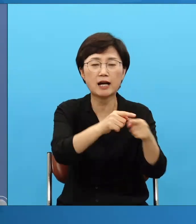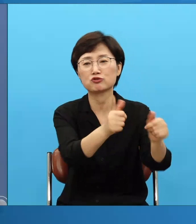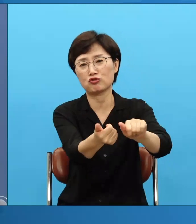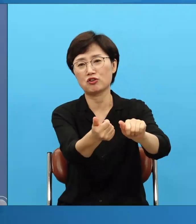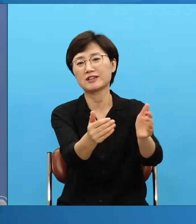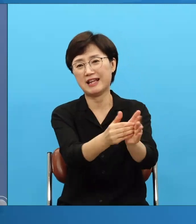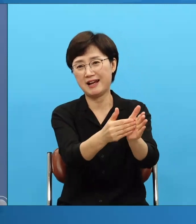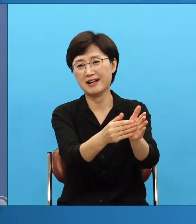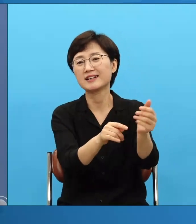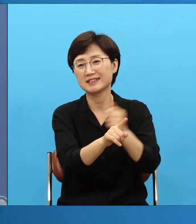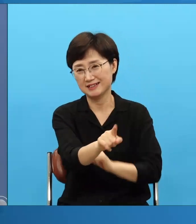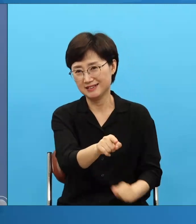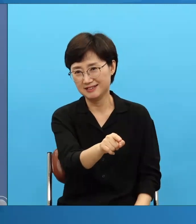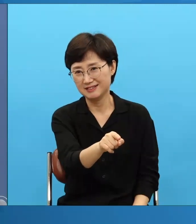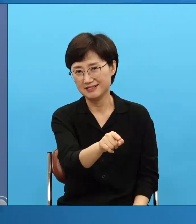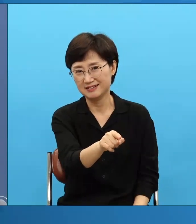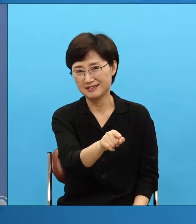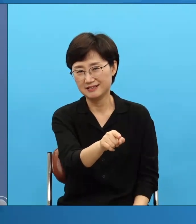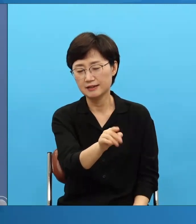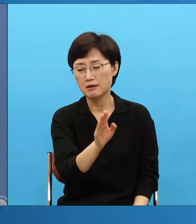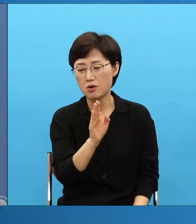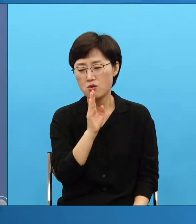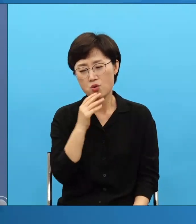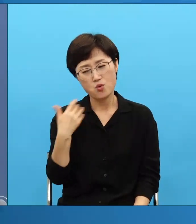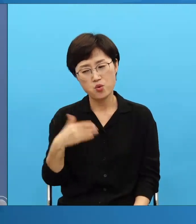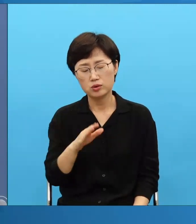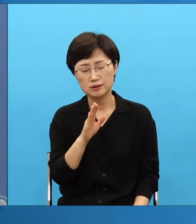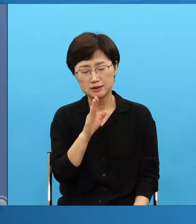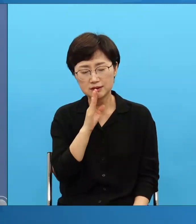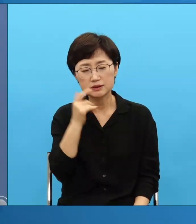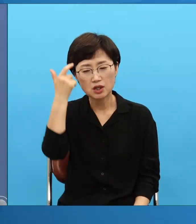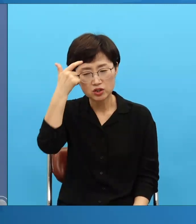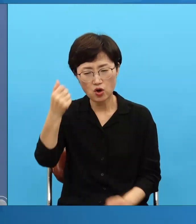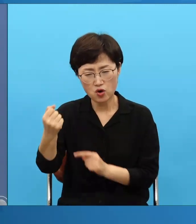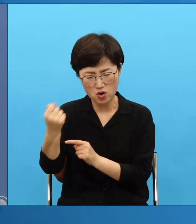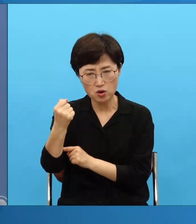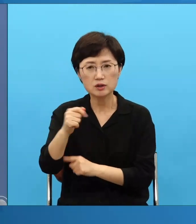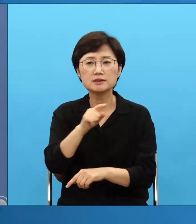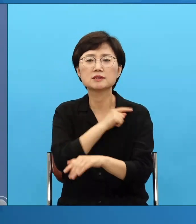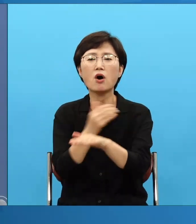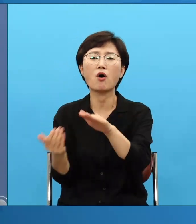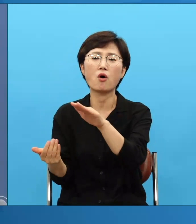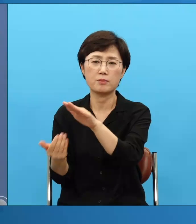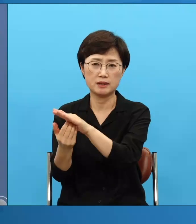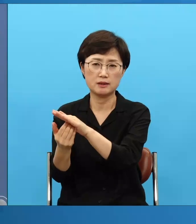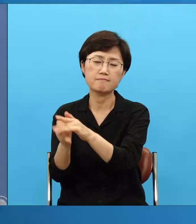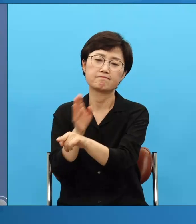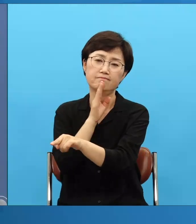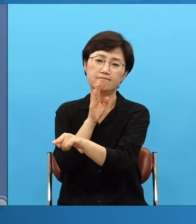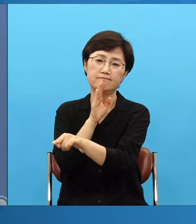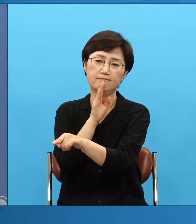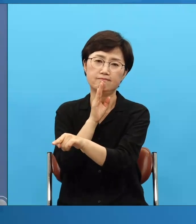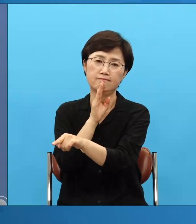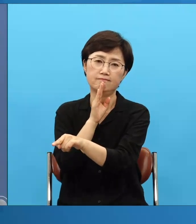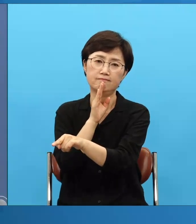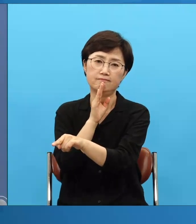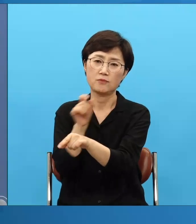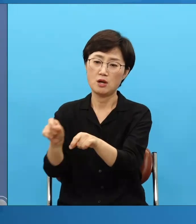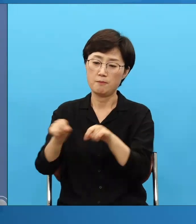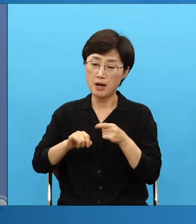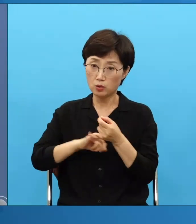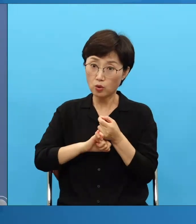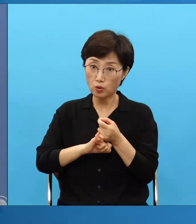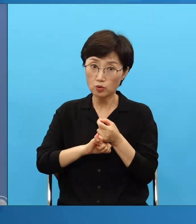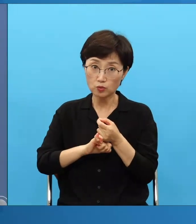share the gospel. 이게 진정한 영적 서밋입니다. Now they are the true spiritual 여러분 summits. 꼭 오늘 언약 잡으셔야 됩니다. Today you must hold on to the covenant.